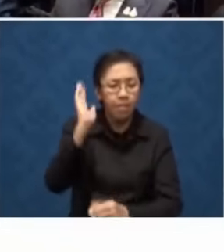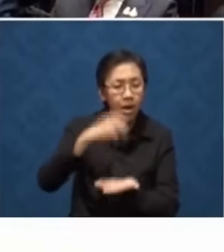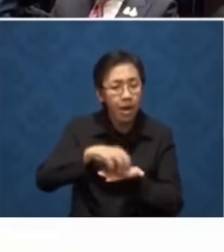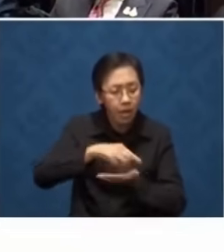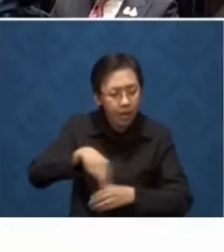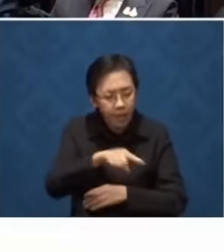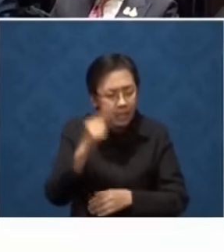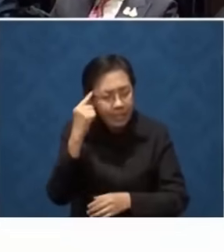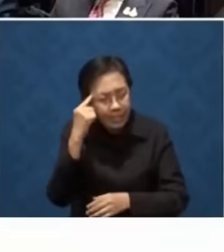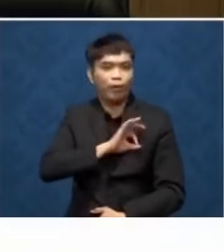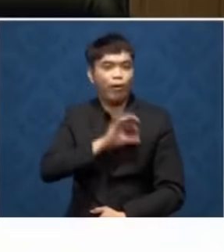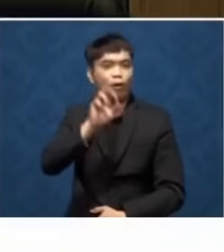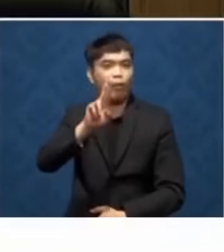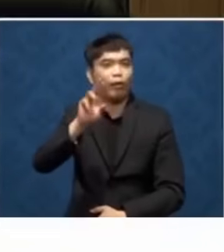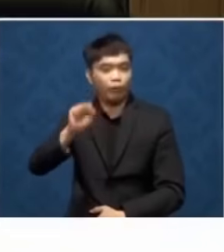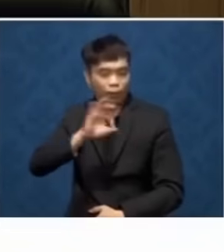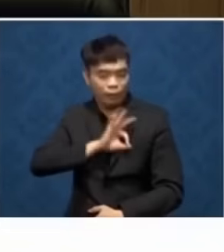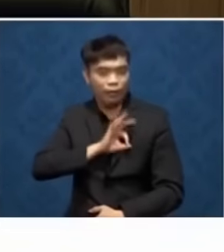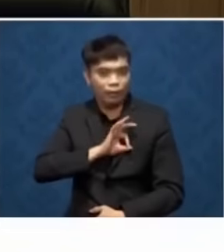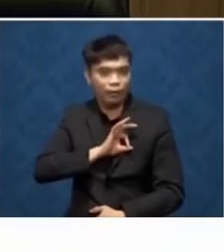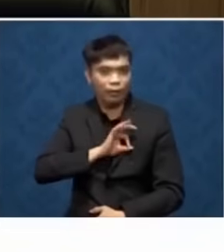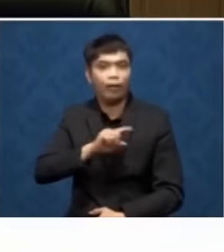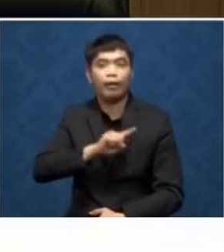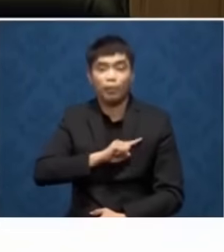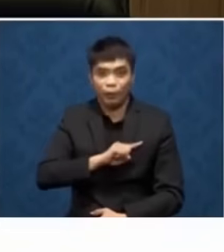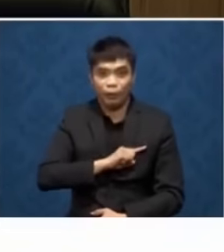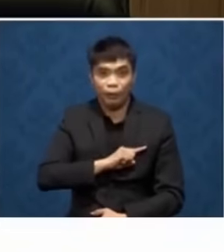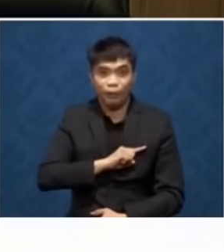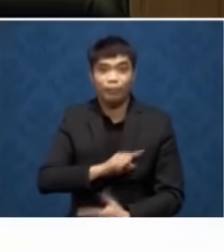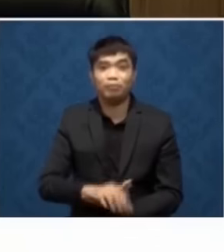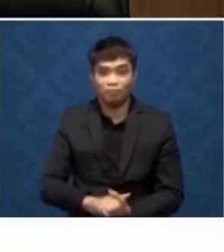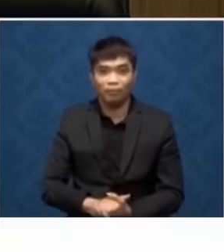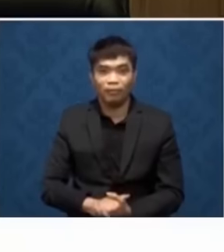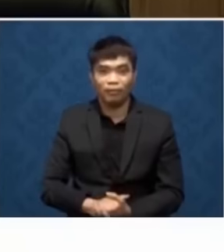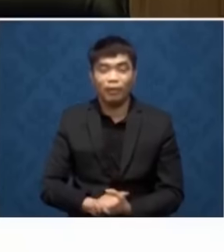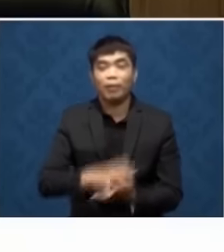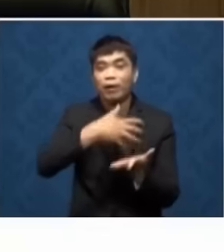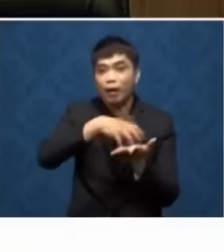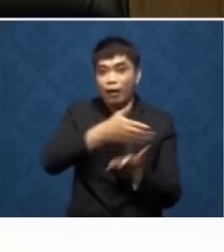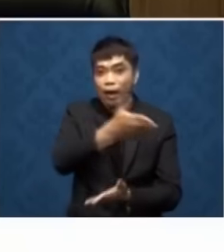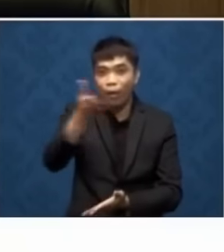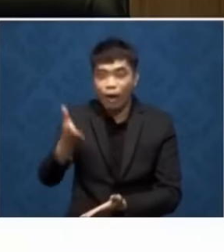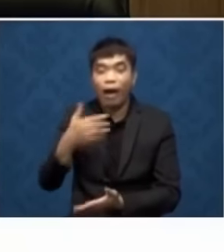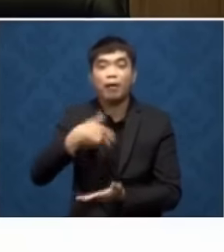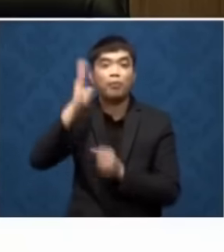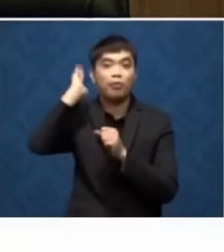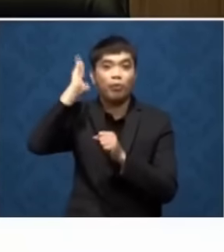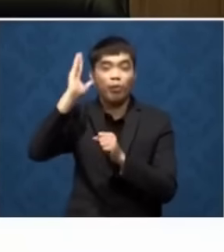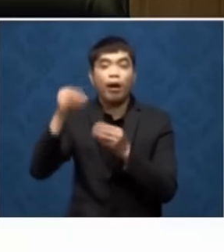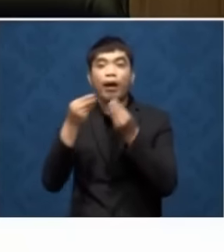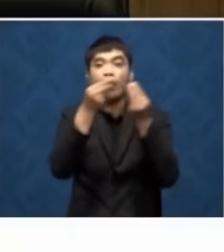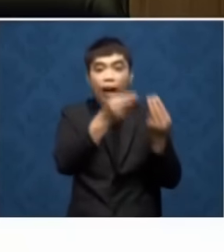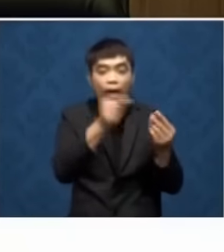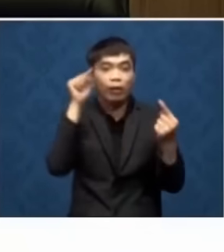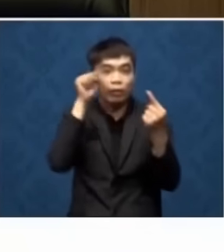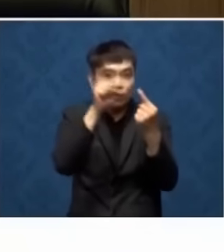พันธ์คุณมีตัวแทนจากฝั่งวุฒิสภาแสดงความเห็นว่าการเสนอชื่อนายพิธาเป็นการเสนอบุคคลซึ่งมีลักษณะต้องห้ามขัดต่อรัฐธรรมนูญโด